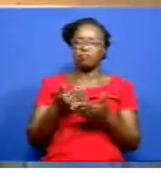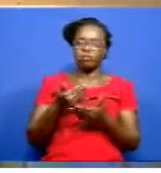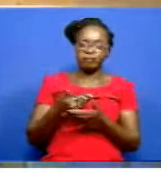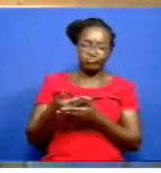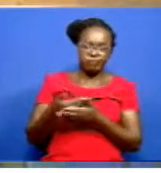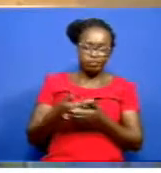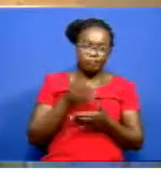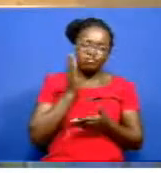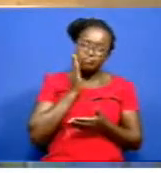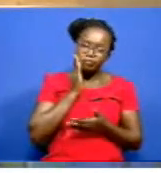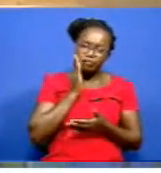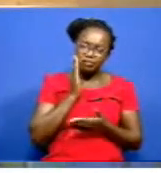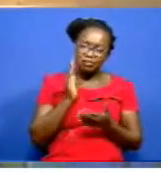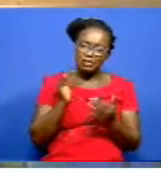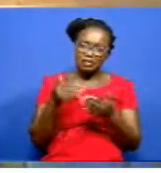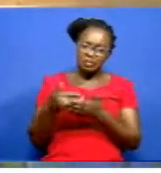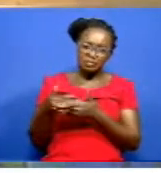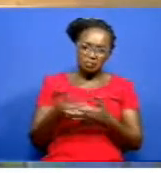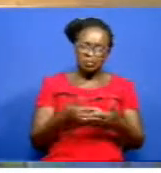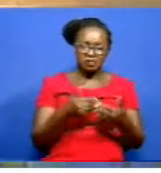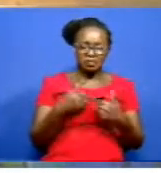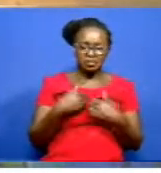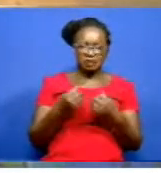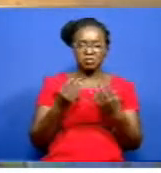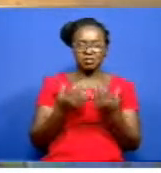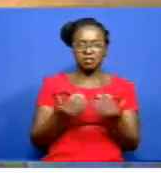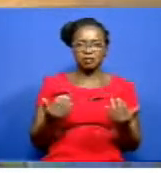mdogo, uko na vitu mingi zinaendelea.